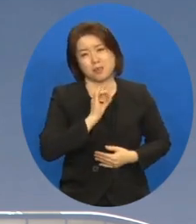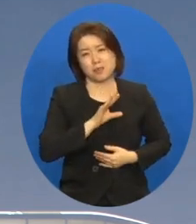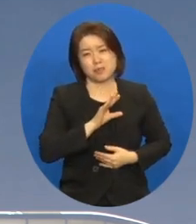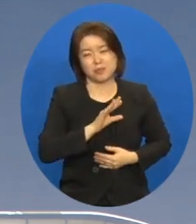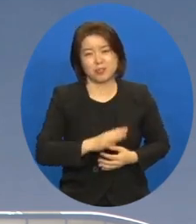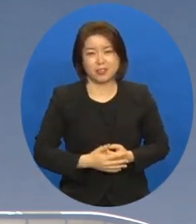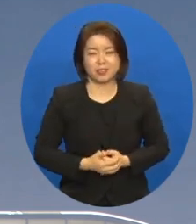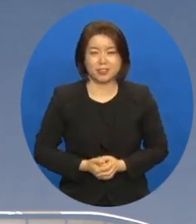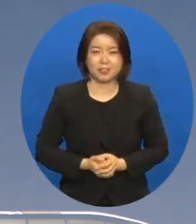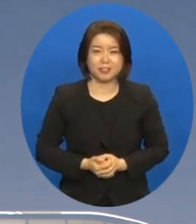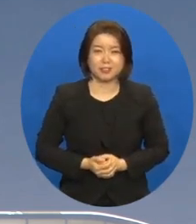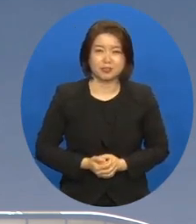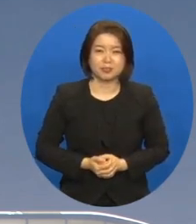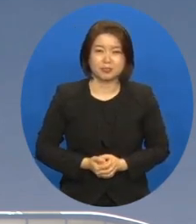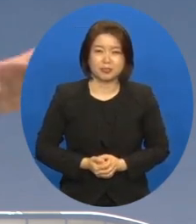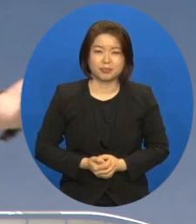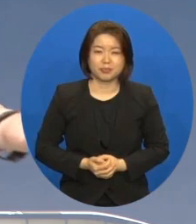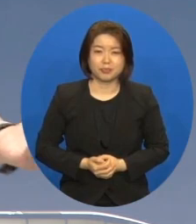뿐입니다.